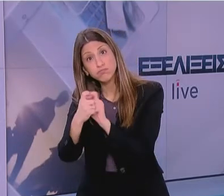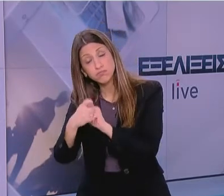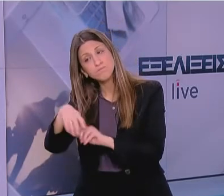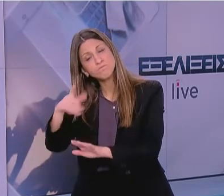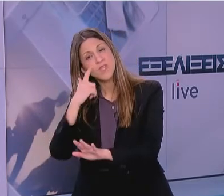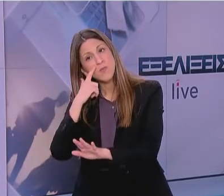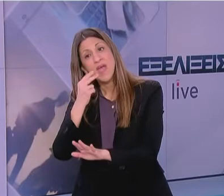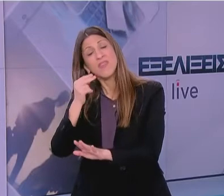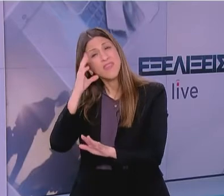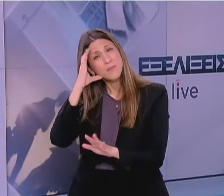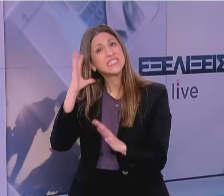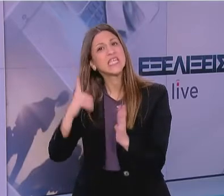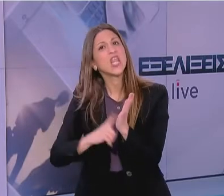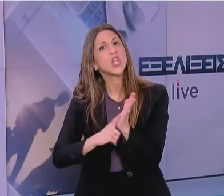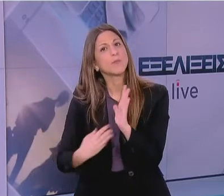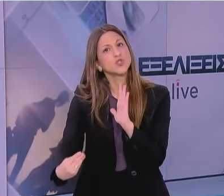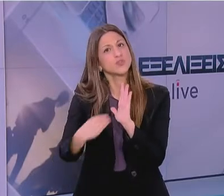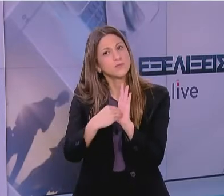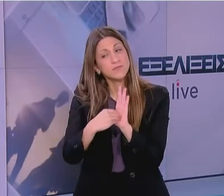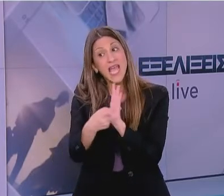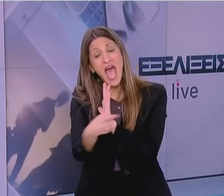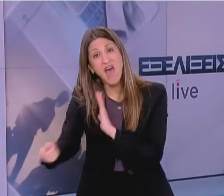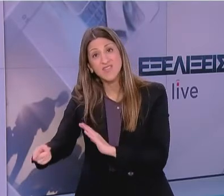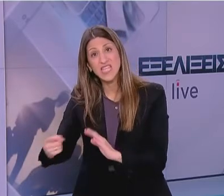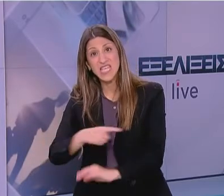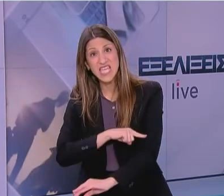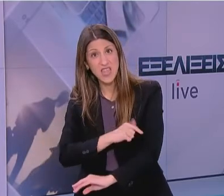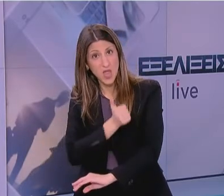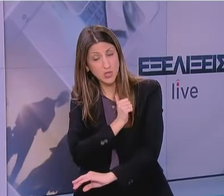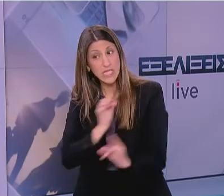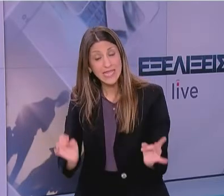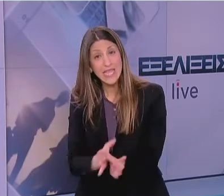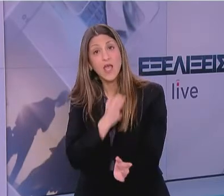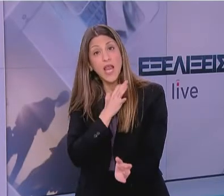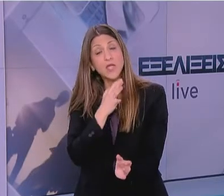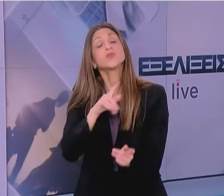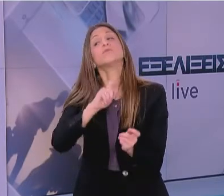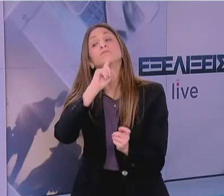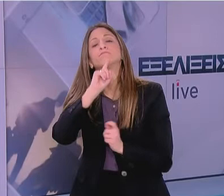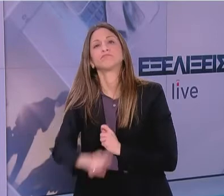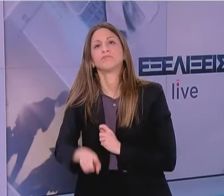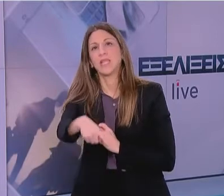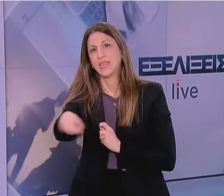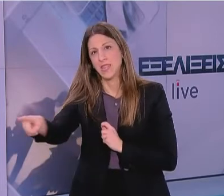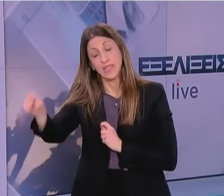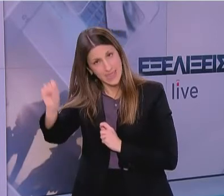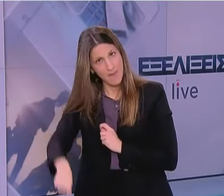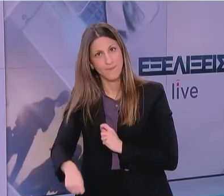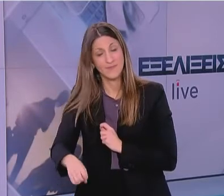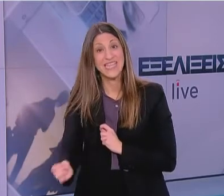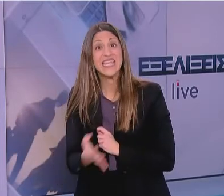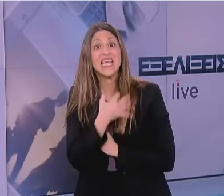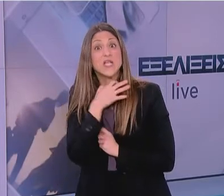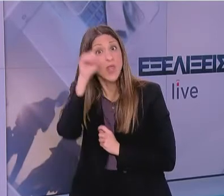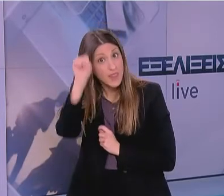περιεχομένου προβλέπεται σαφώς και η επίταξη αυτών των γιατρών στη μάχη αυτή για τον κορονοϊό. Δεν περισσεύει κανένας, εφόσον